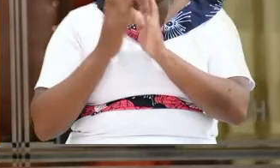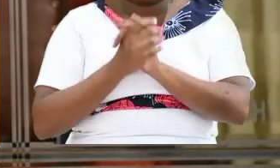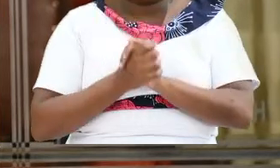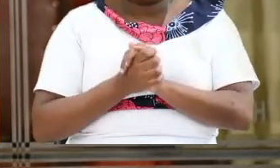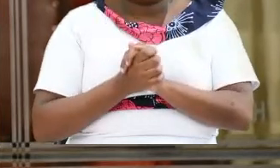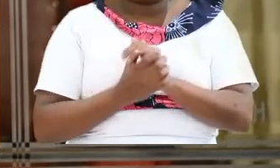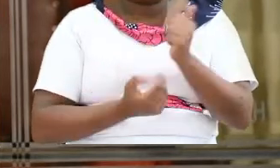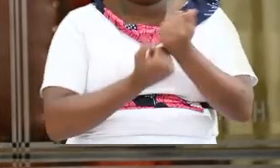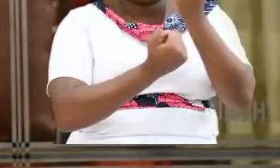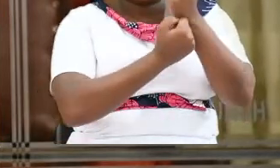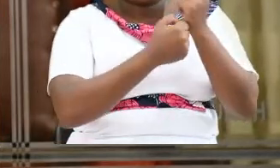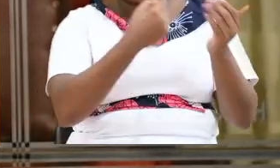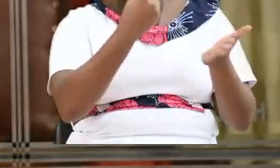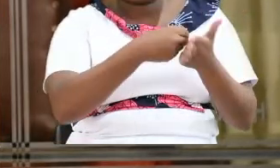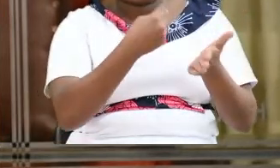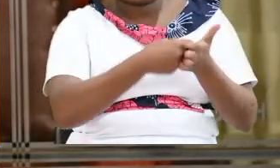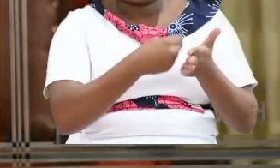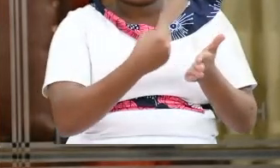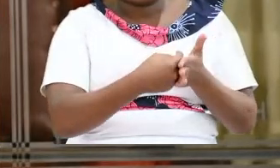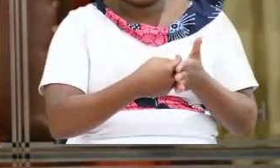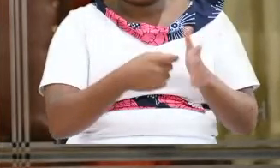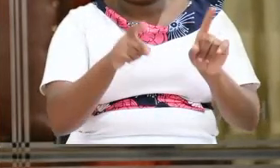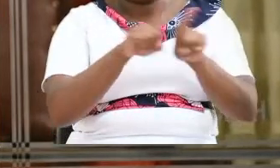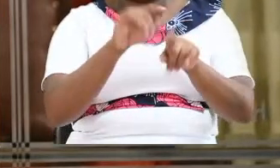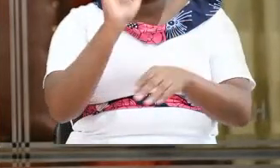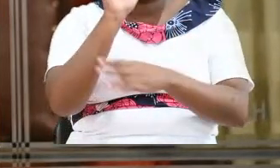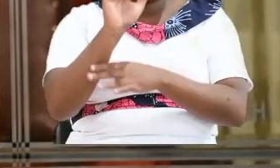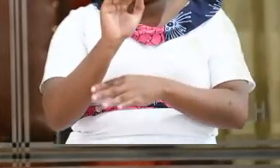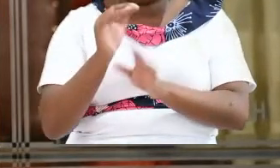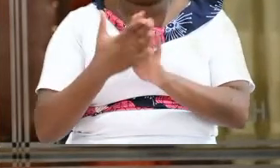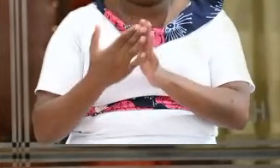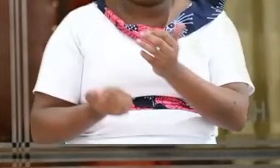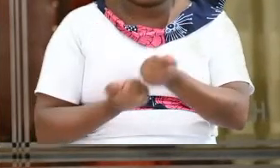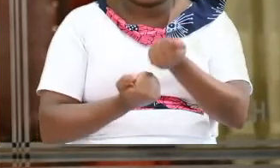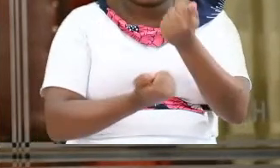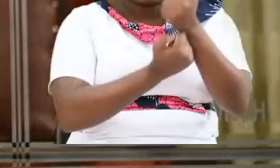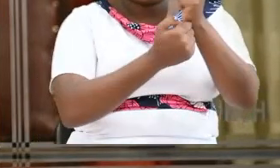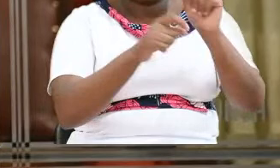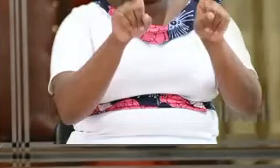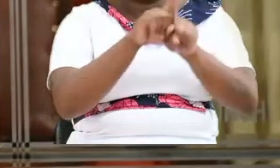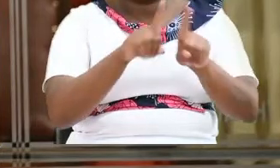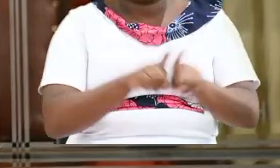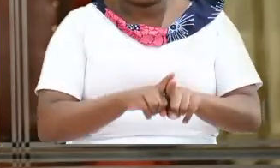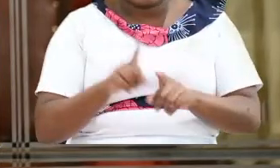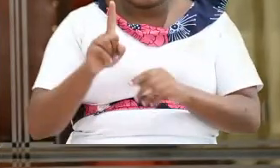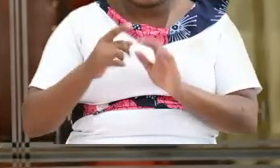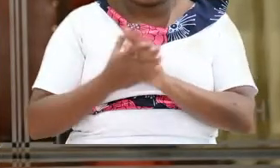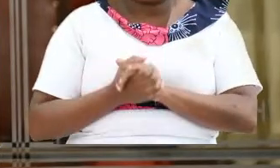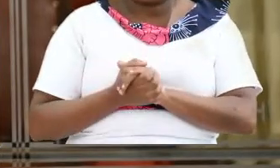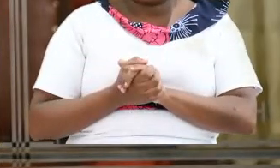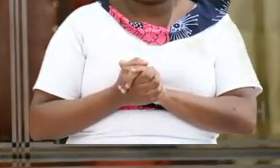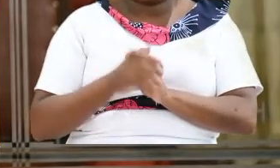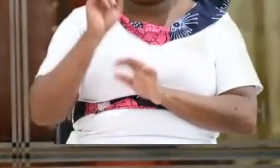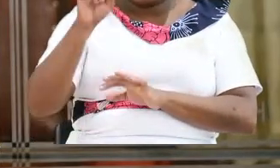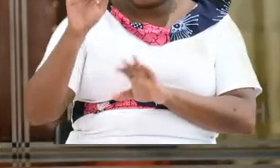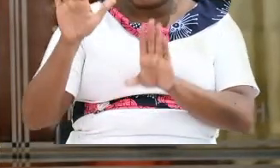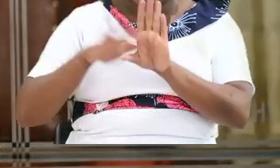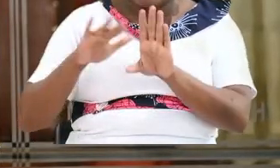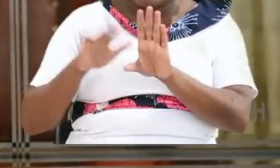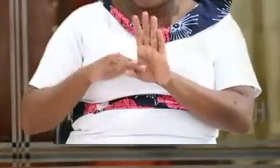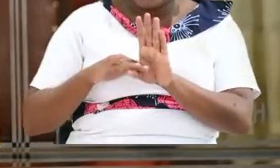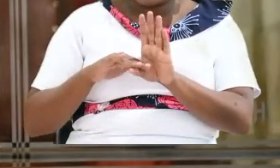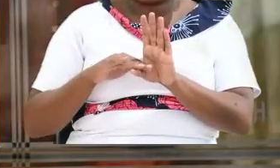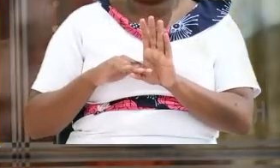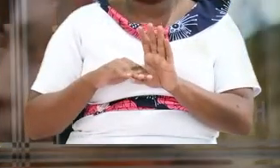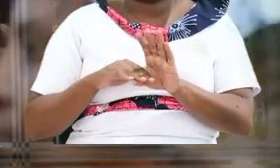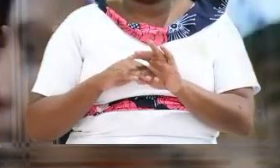na pesa zetu. Tunaomba kwa kusimama na wao, na kwa sababu Cecilia ni mmoja wetu, naona likiwa